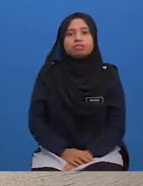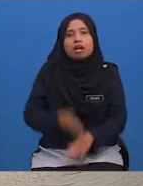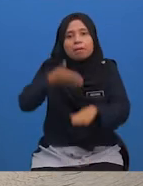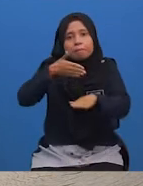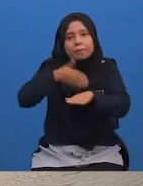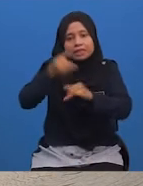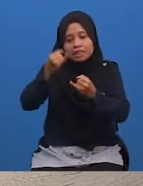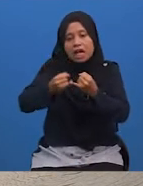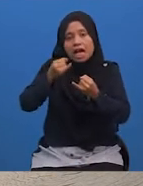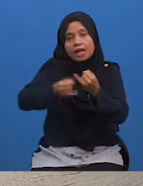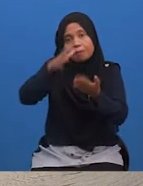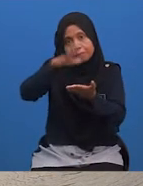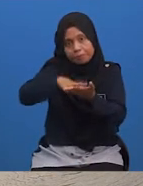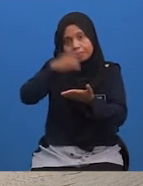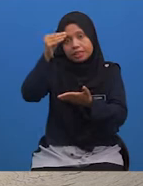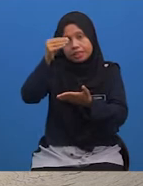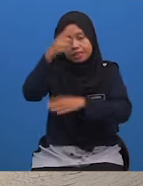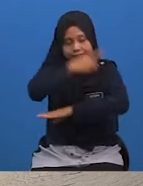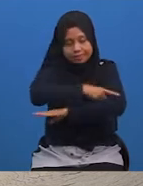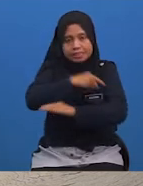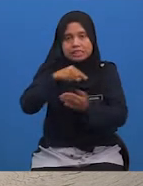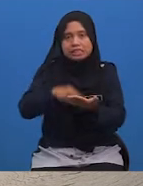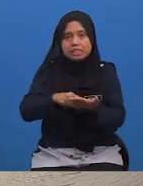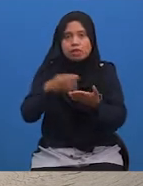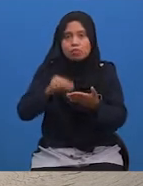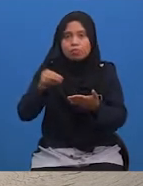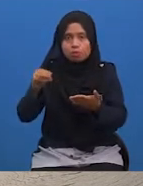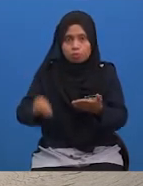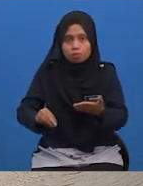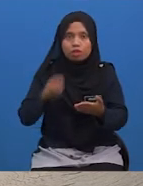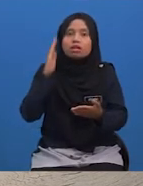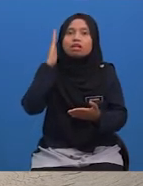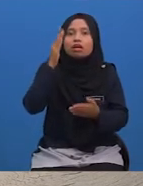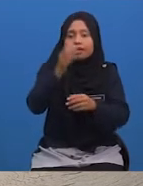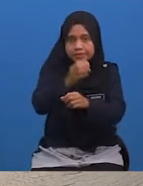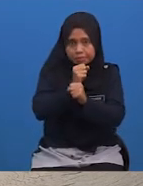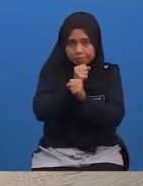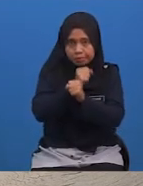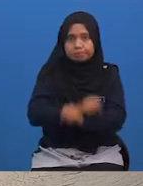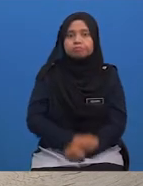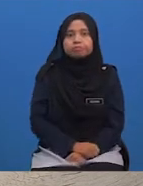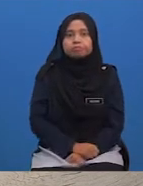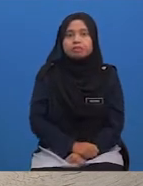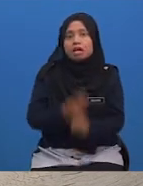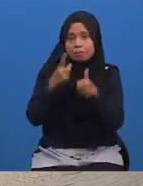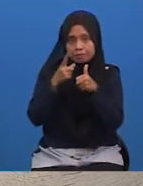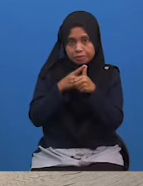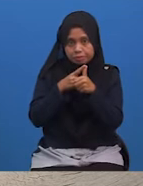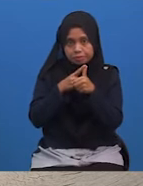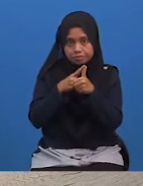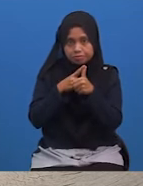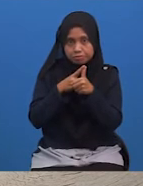Pada akhir pembelajaran pada hari ini, murid-murid akan dapat yang